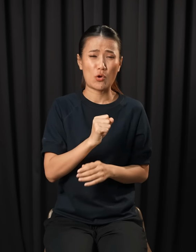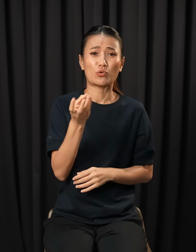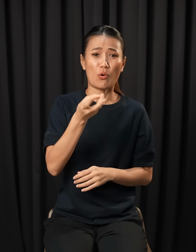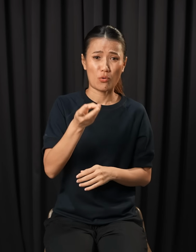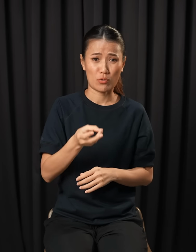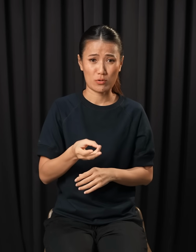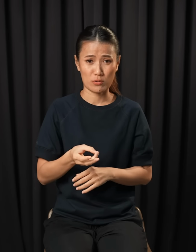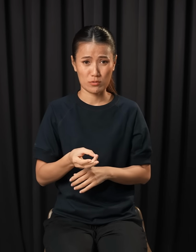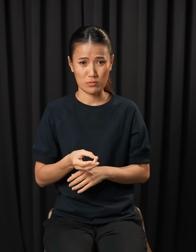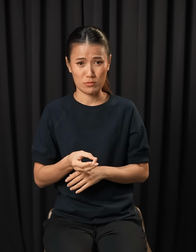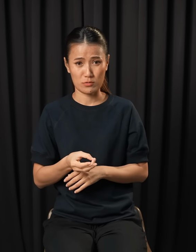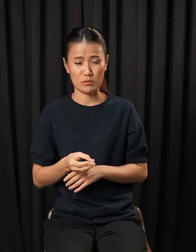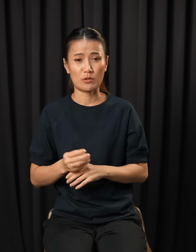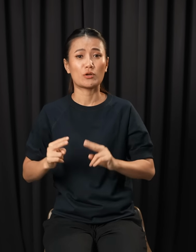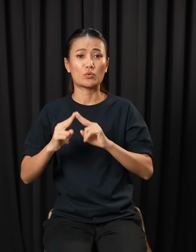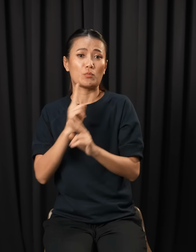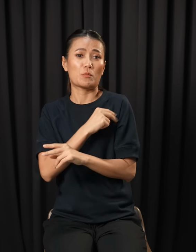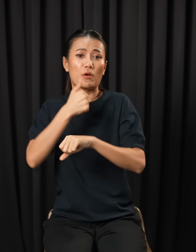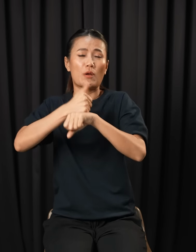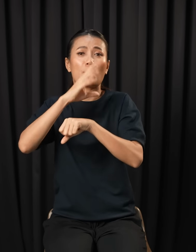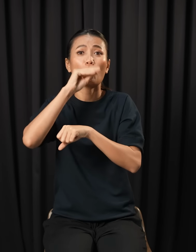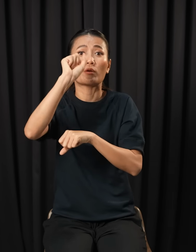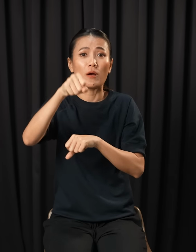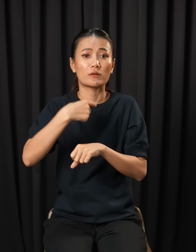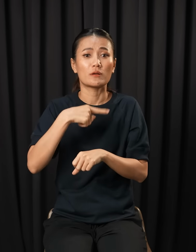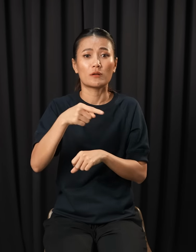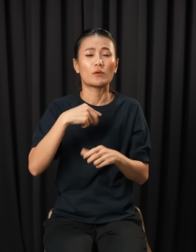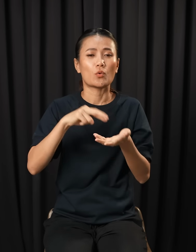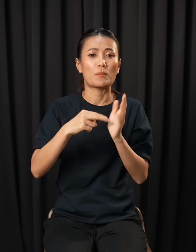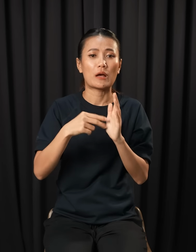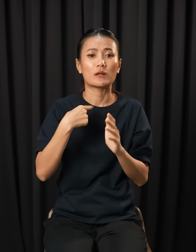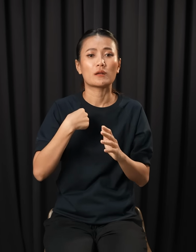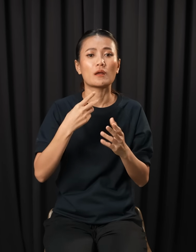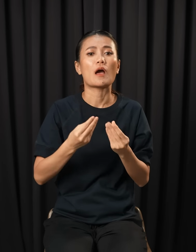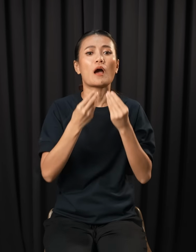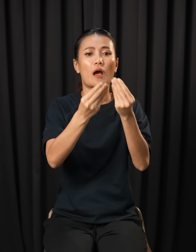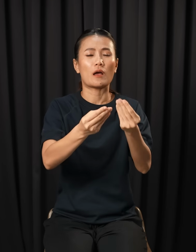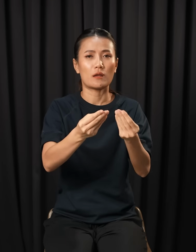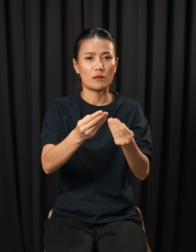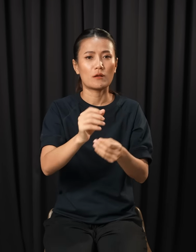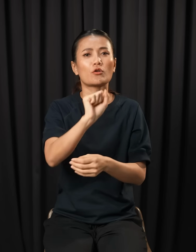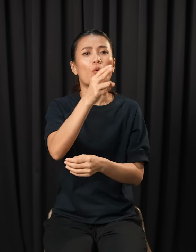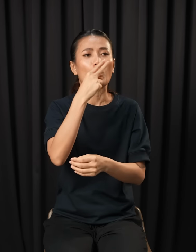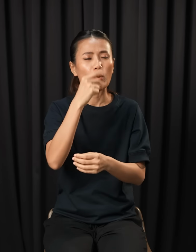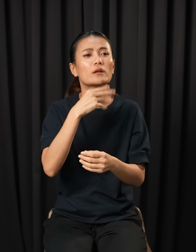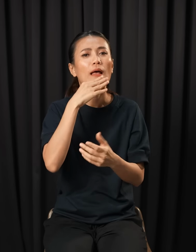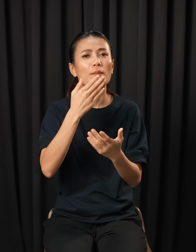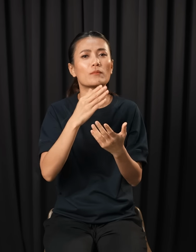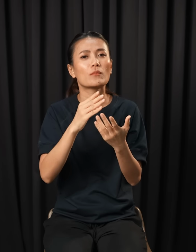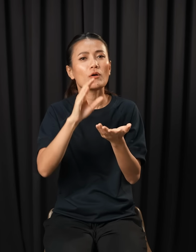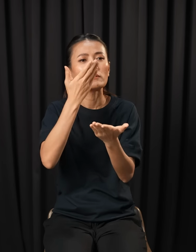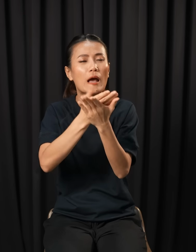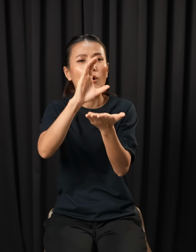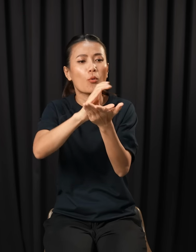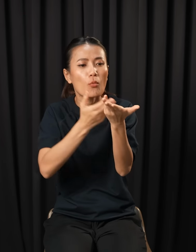200ก็ตาม คุณชวนก็ไม่ยอม เขาไม่เอา ก็รัฐบาลเสียงข้างน้อยมันนรกบนดินคุณอนุทินก็พูดแล้วถ้าได้230เนี่ยได้สวมาทำให้เข้าสู่อำน